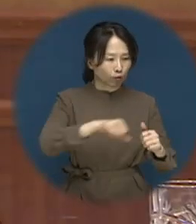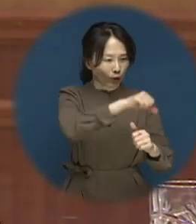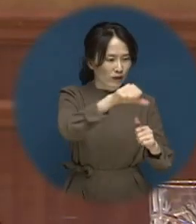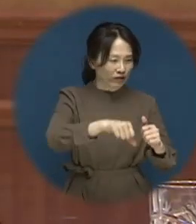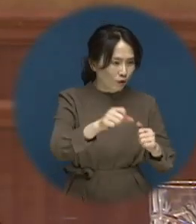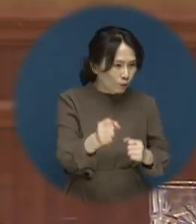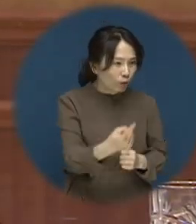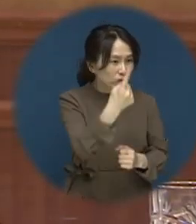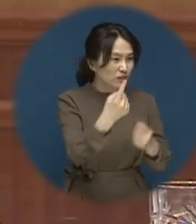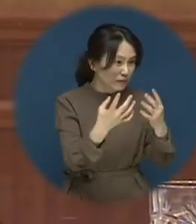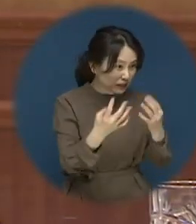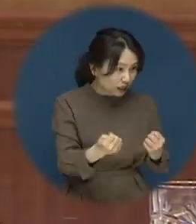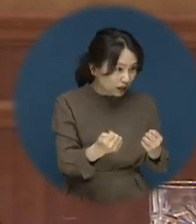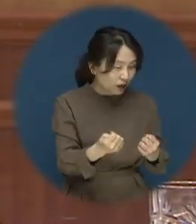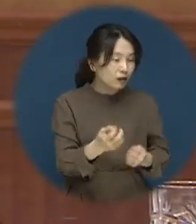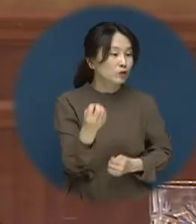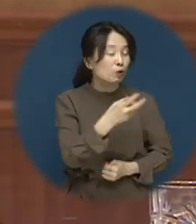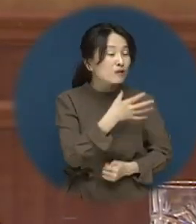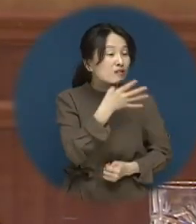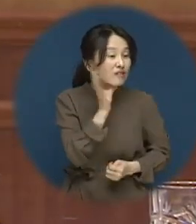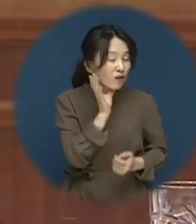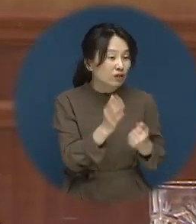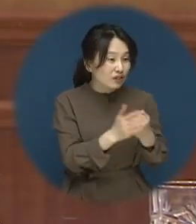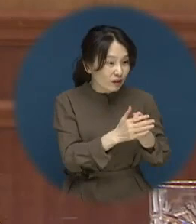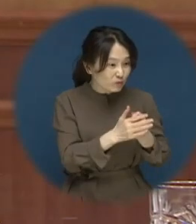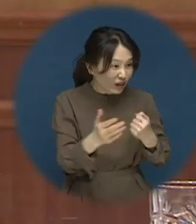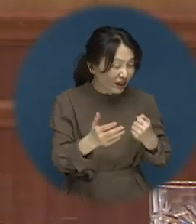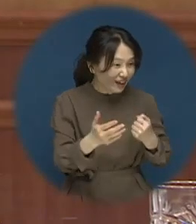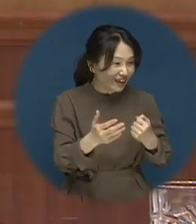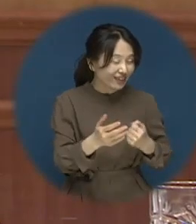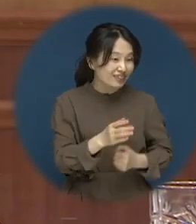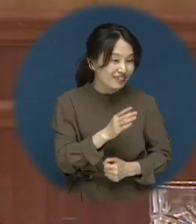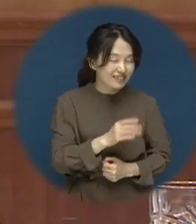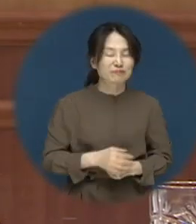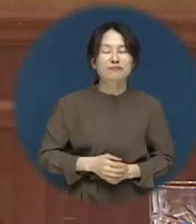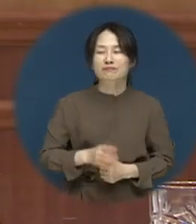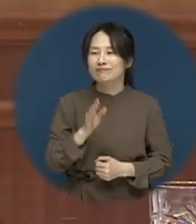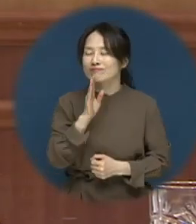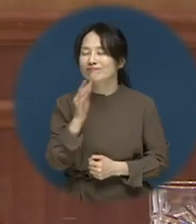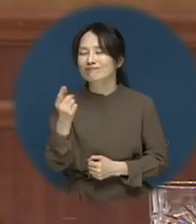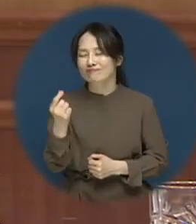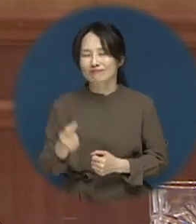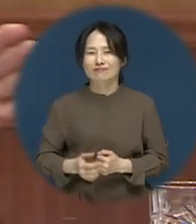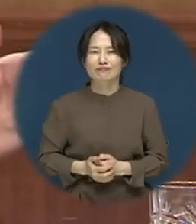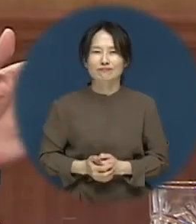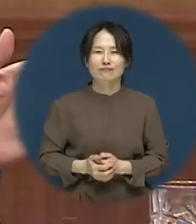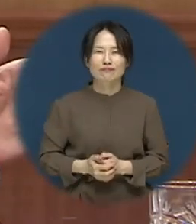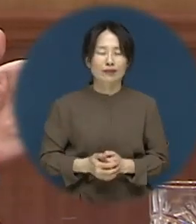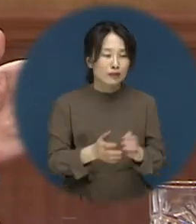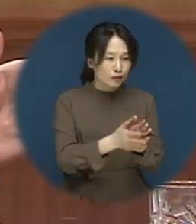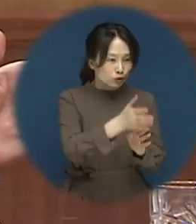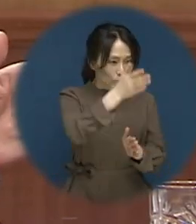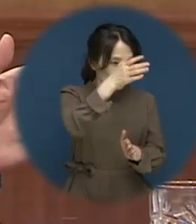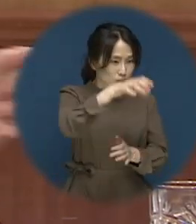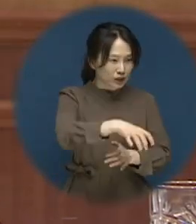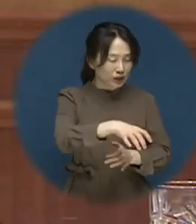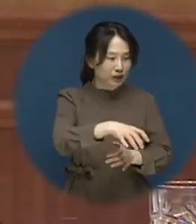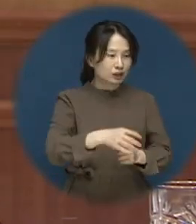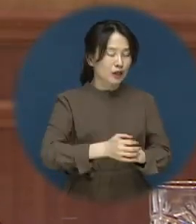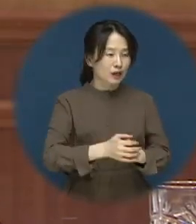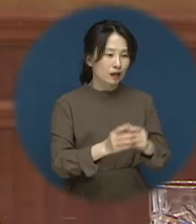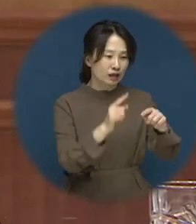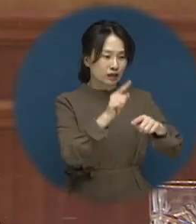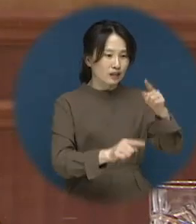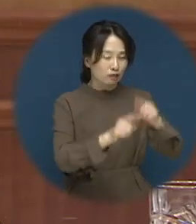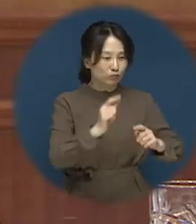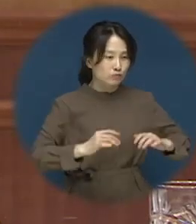탓이다. 그렇죠. 그리고 늙어서다. 네. 아. 그 아무래도 이 도심 한복판 가로수 이런